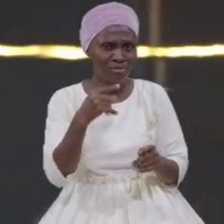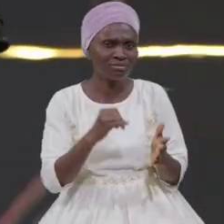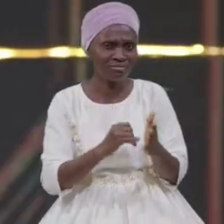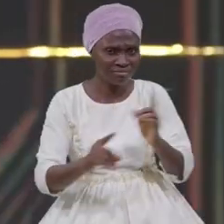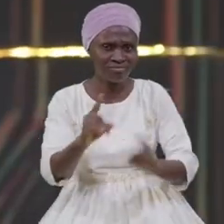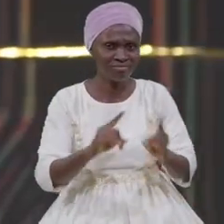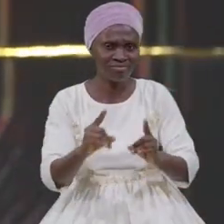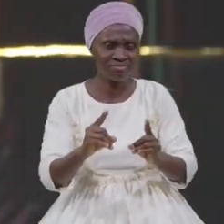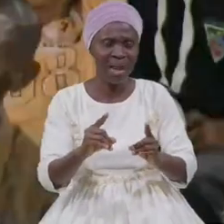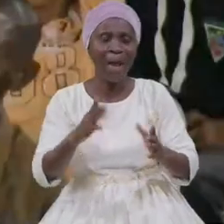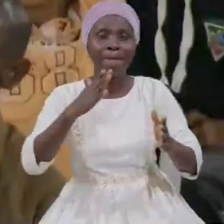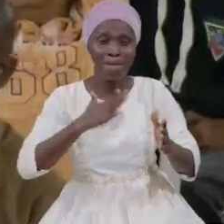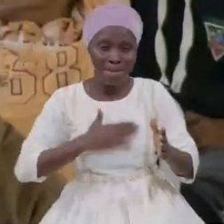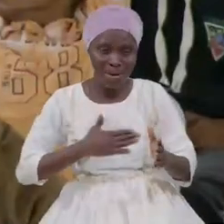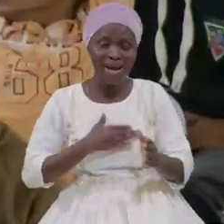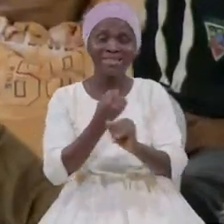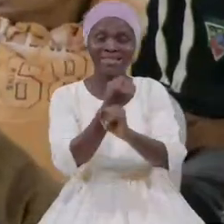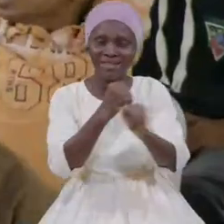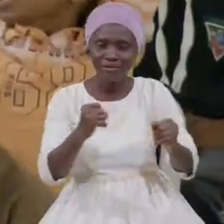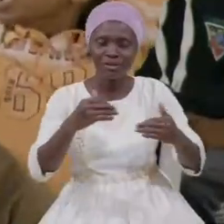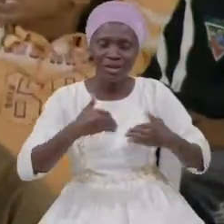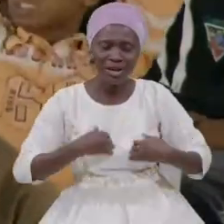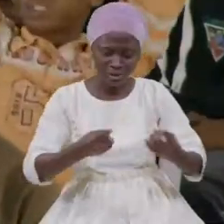est venu.